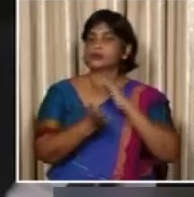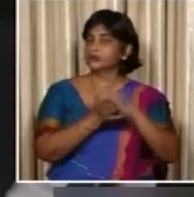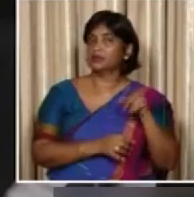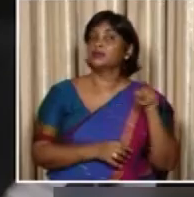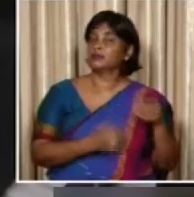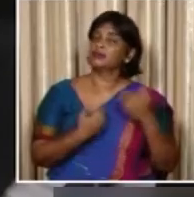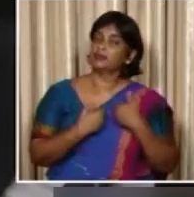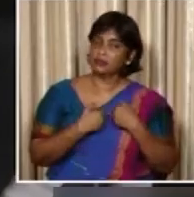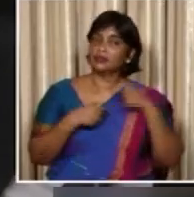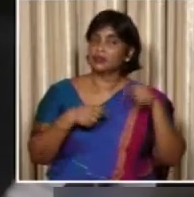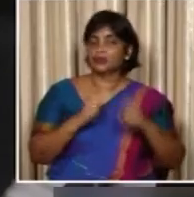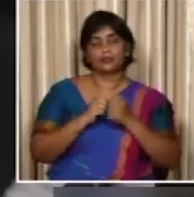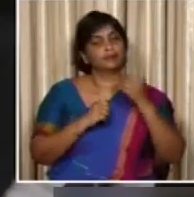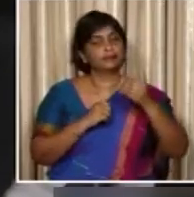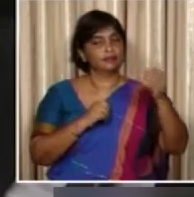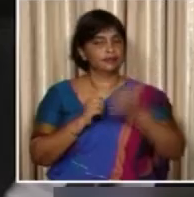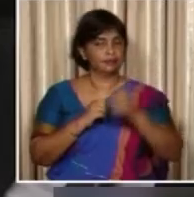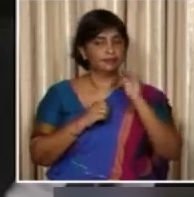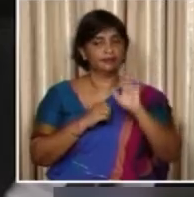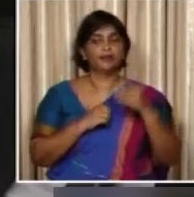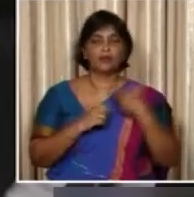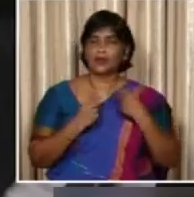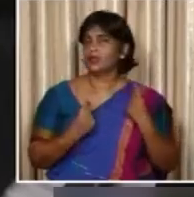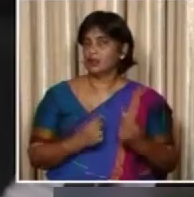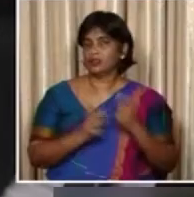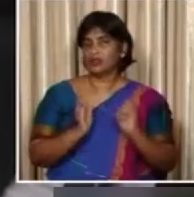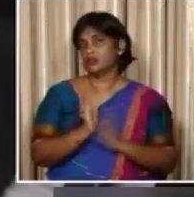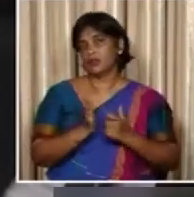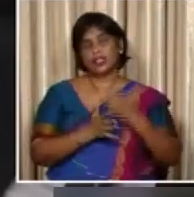අප මේ ඉදිරි වැඩ කටයුතු කරගෙන යනවා. ඉක්මනින්ම මේ කමිටු වාර්තාව ලැබුණාට පස්සේ